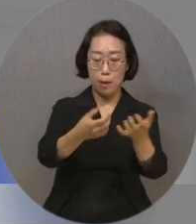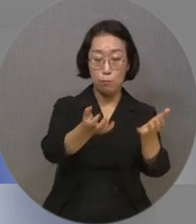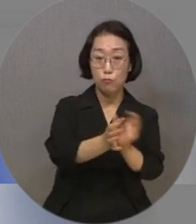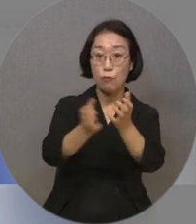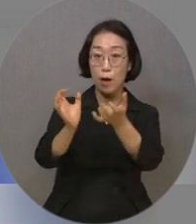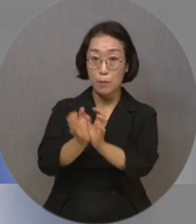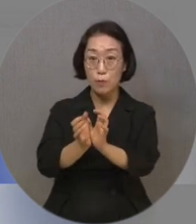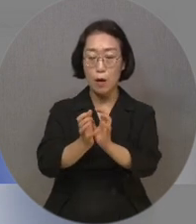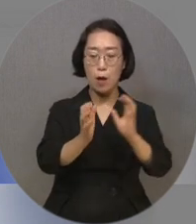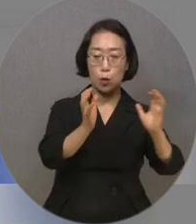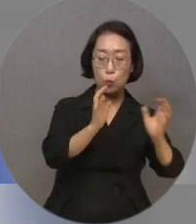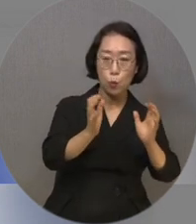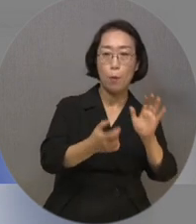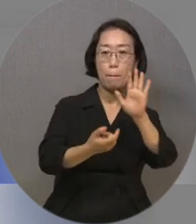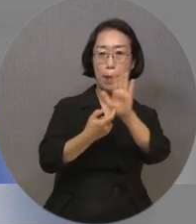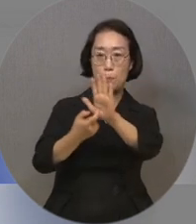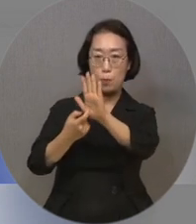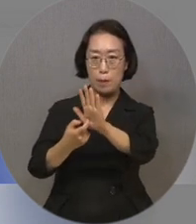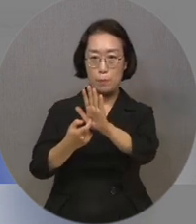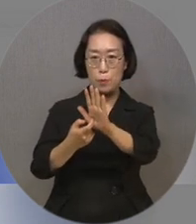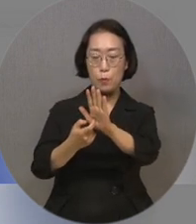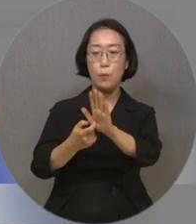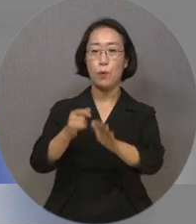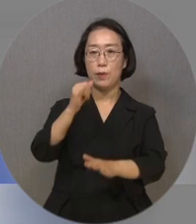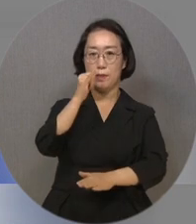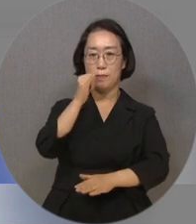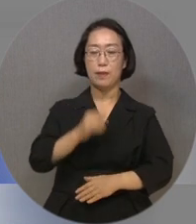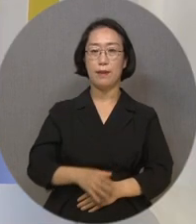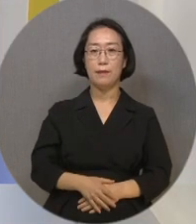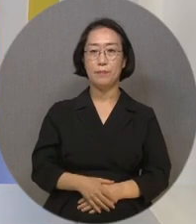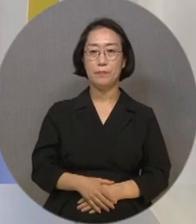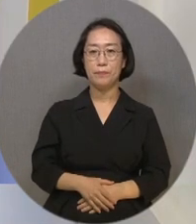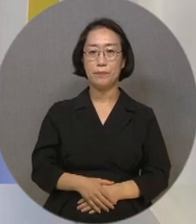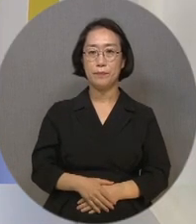분과별 발표와 토론 행사 등의 열릴 예정입니다